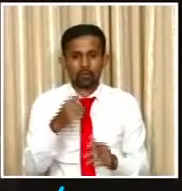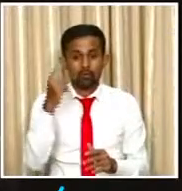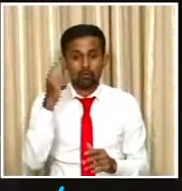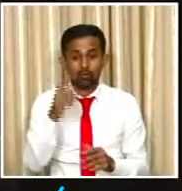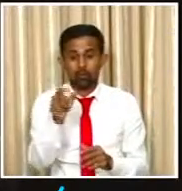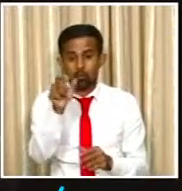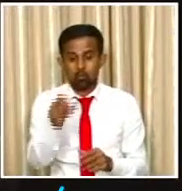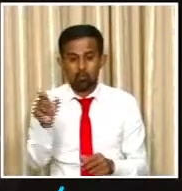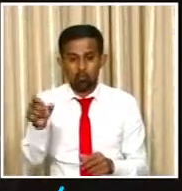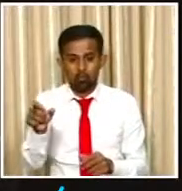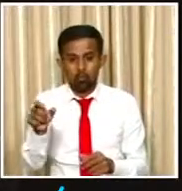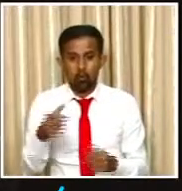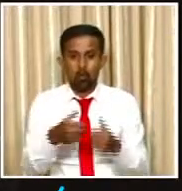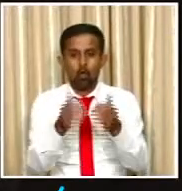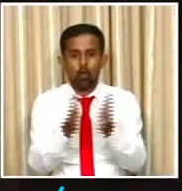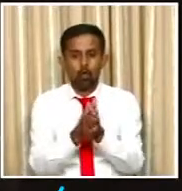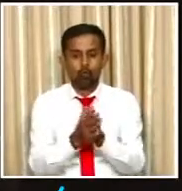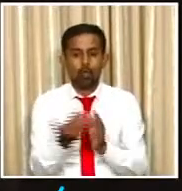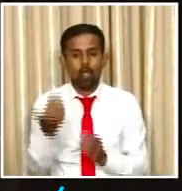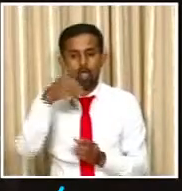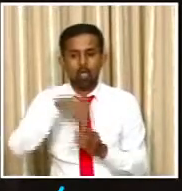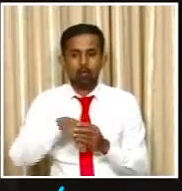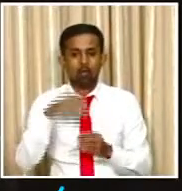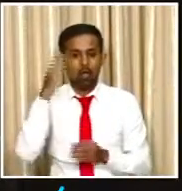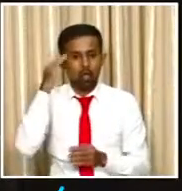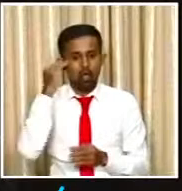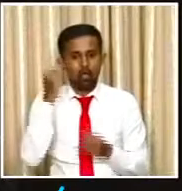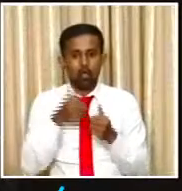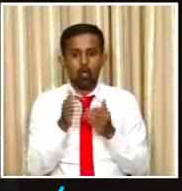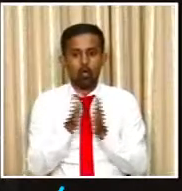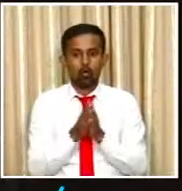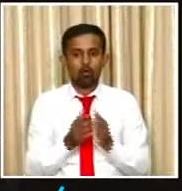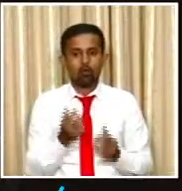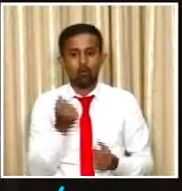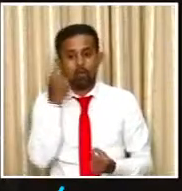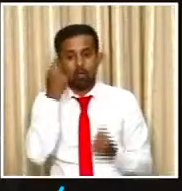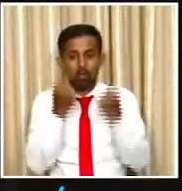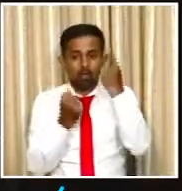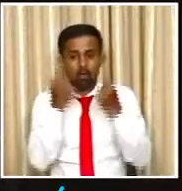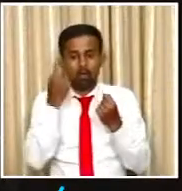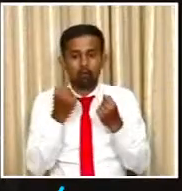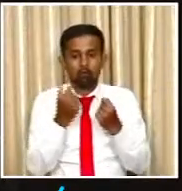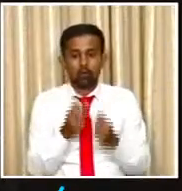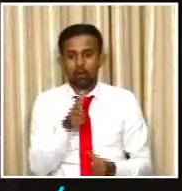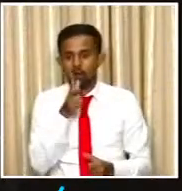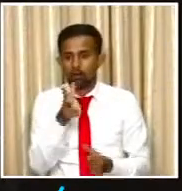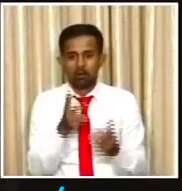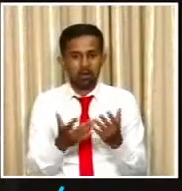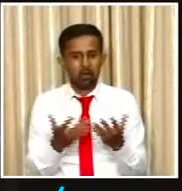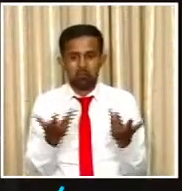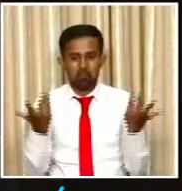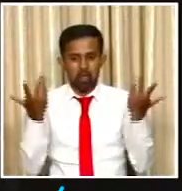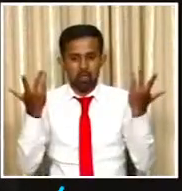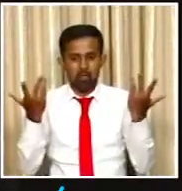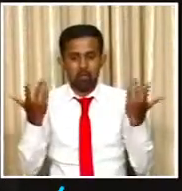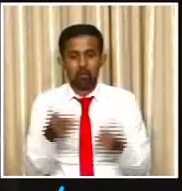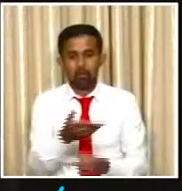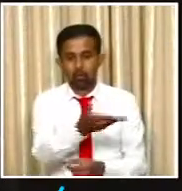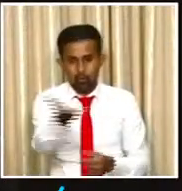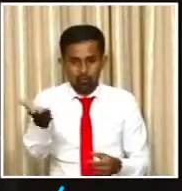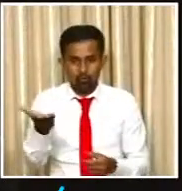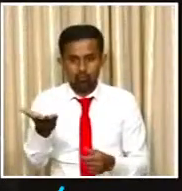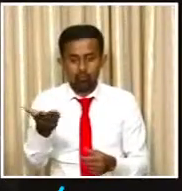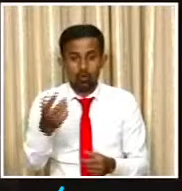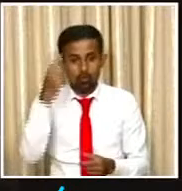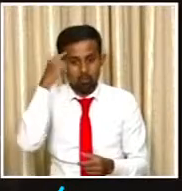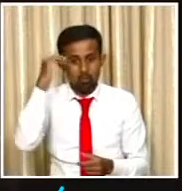ටික ඕන දෙයක් මේක ඇතුලේ ඇවිල්ලා කාන්තාවකට ඕන විදිහට ඕන දේවල් කියන්න බෑ එහෙම ඔය පැත්තේ ඇත්තටම ඉන්නේ